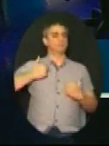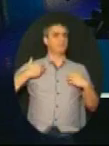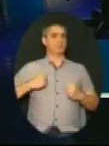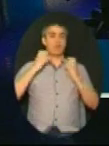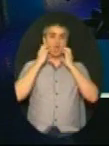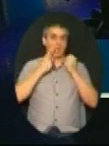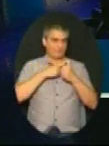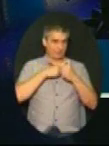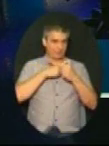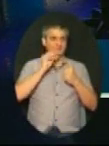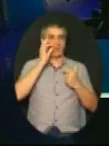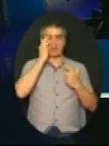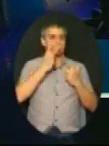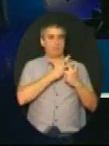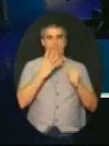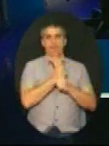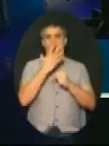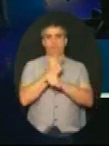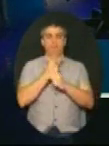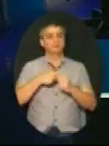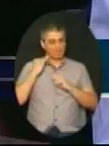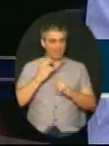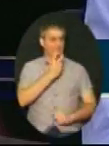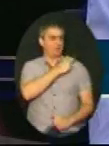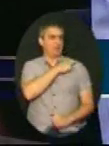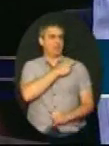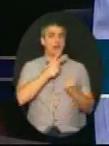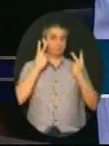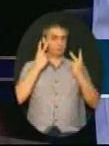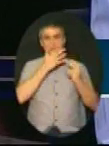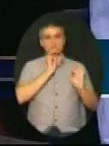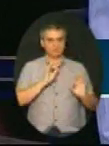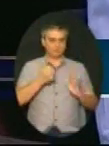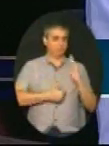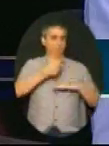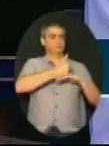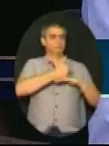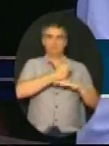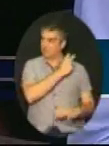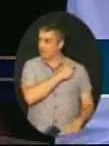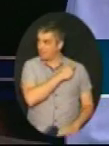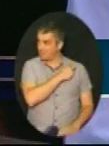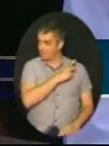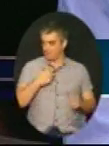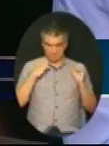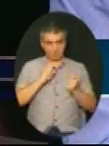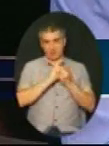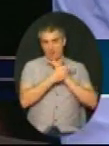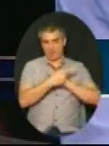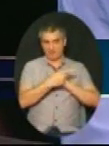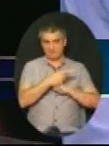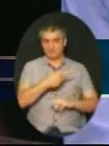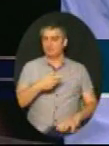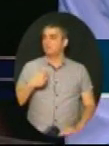רבין, זיכרונו לברכה, וברק. היא צריכה לבוא, להביא לגנרל, משמעותי ורציני, שיעמוד בצמרת. גנרל, בטוח החלפה.